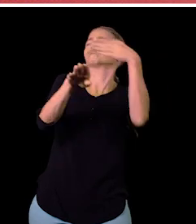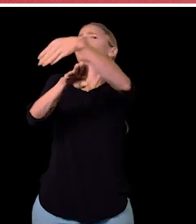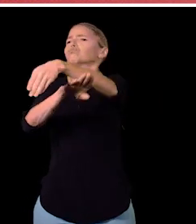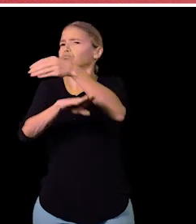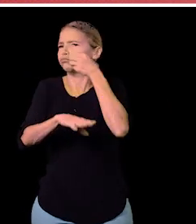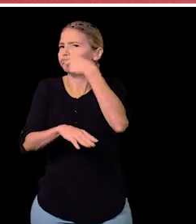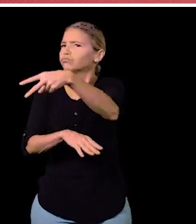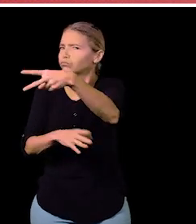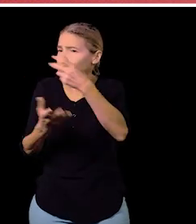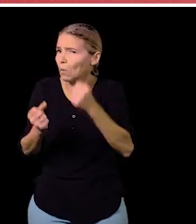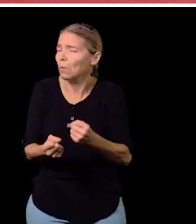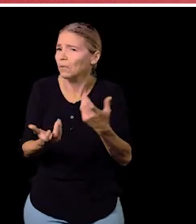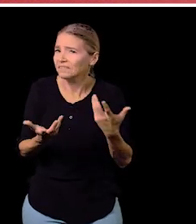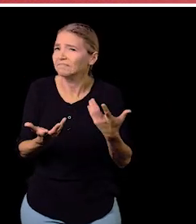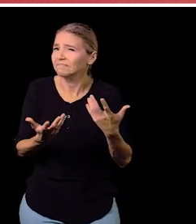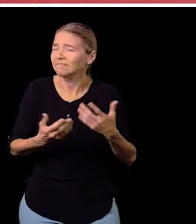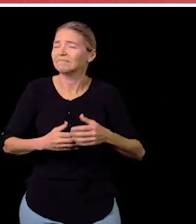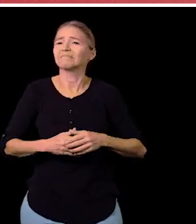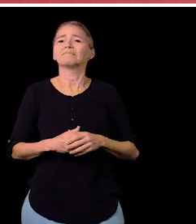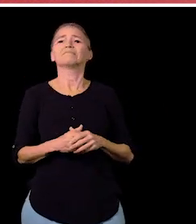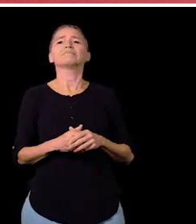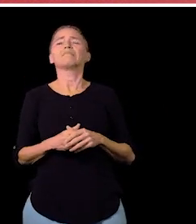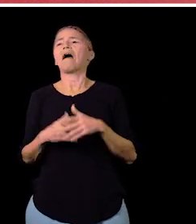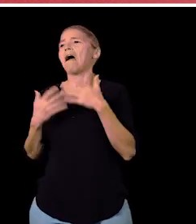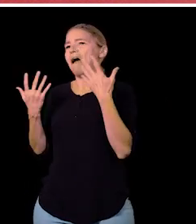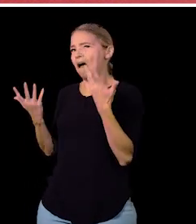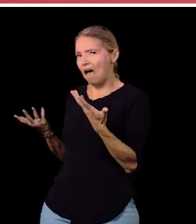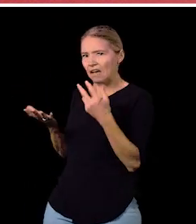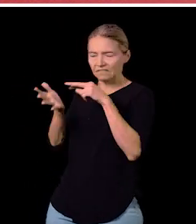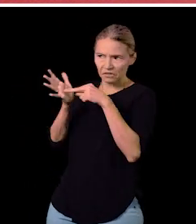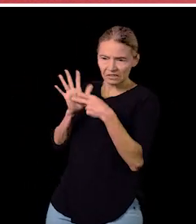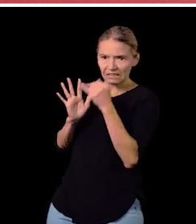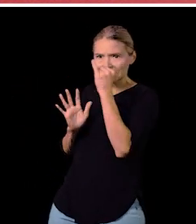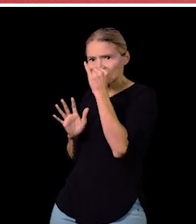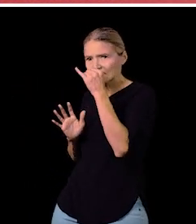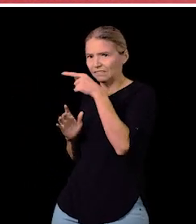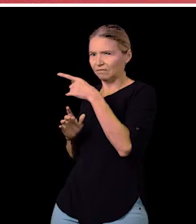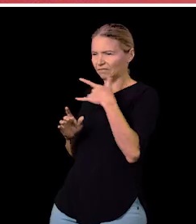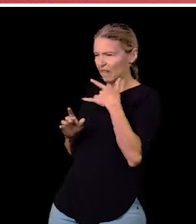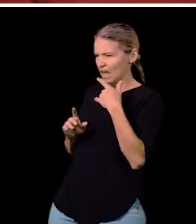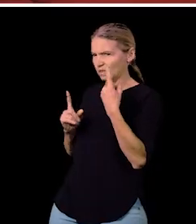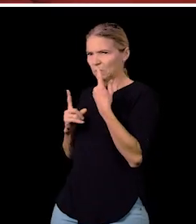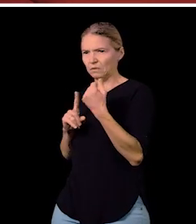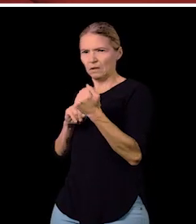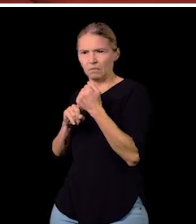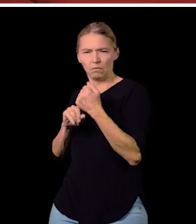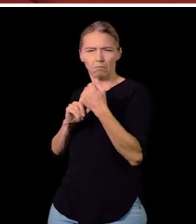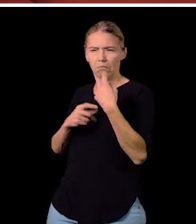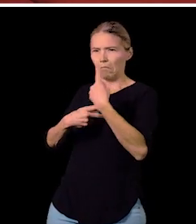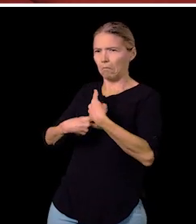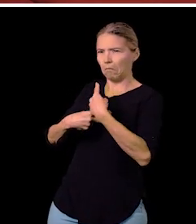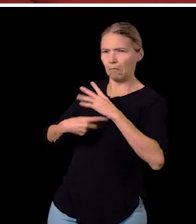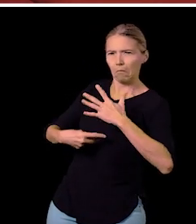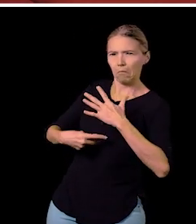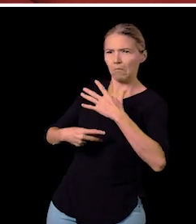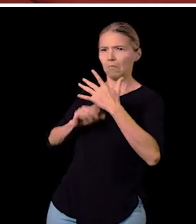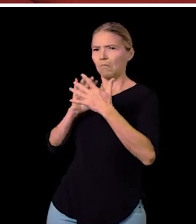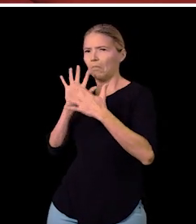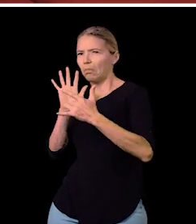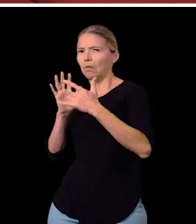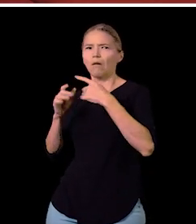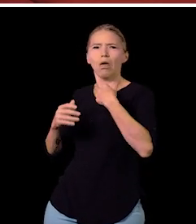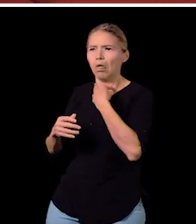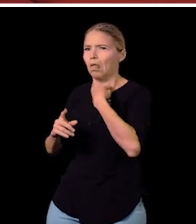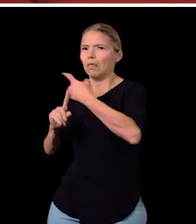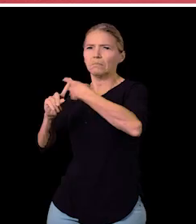si on sent qu'on vit de l'abus, de la maltraitance, qu'on n'a pas accès à des soins auxquels on